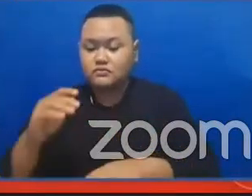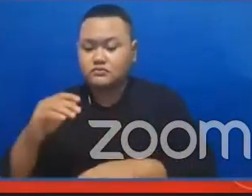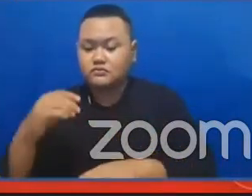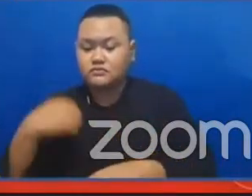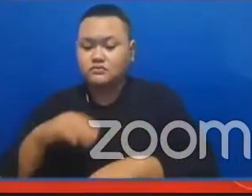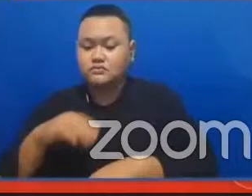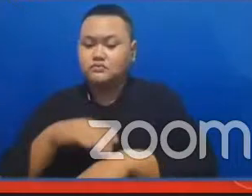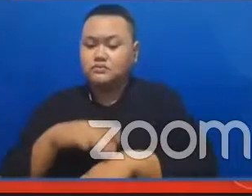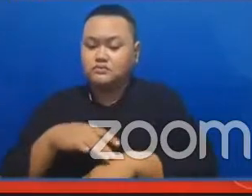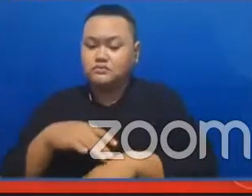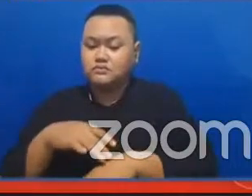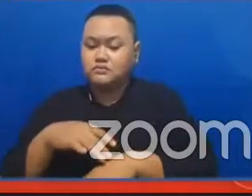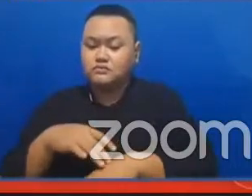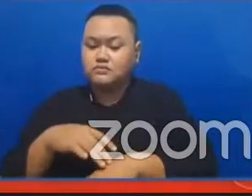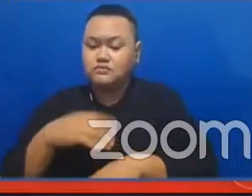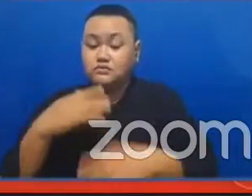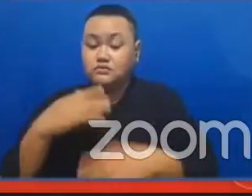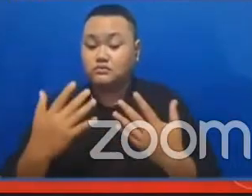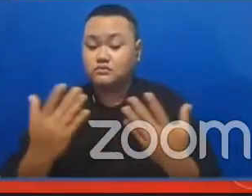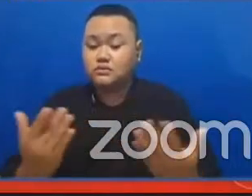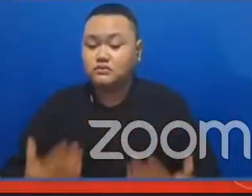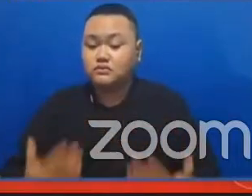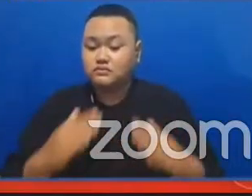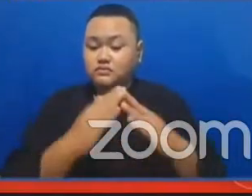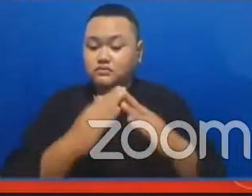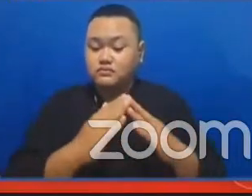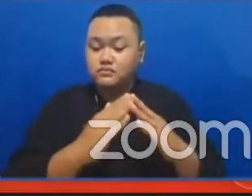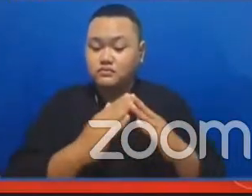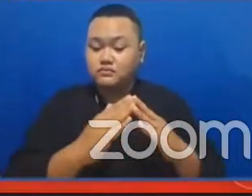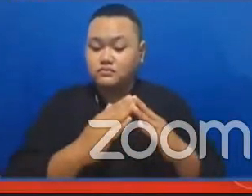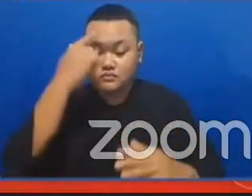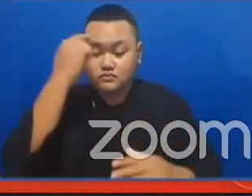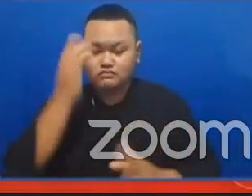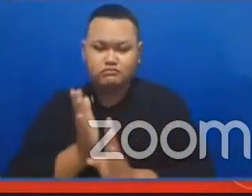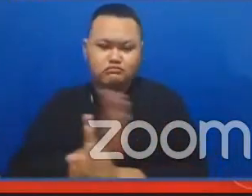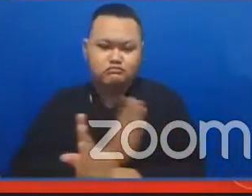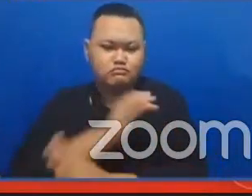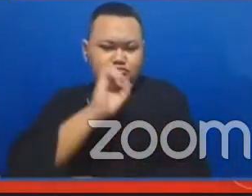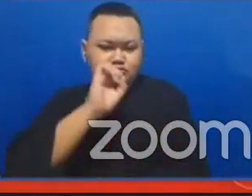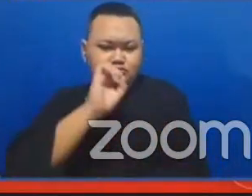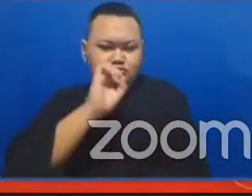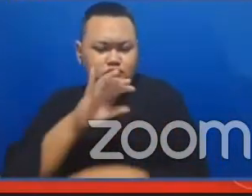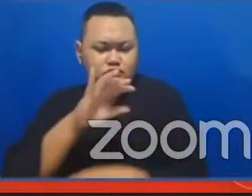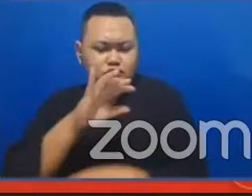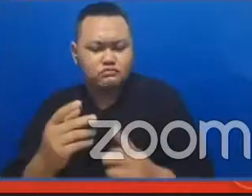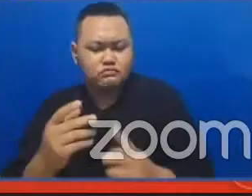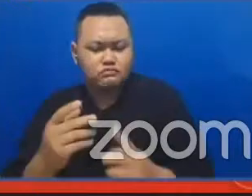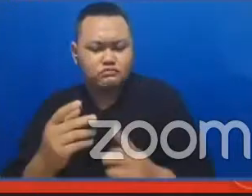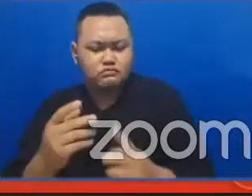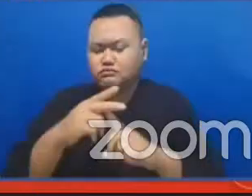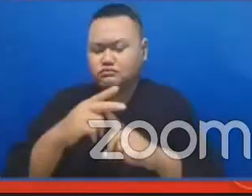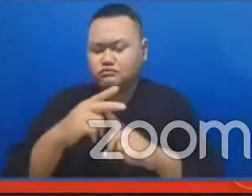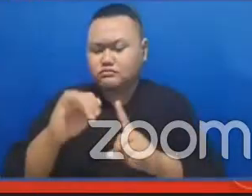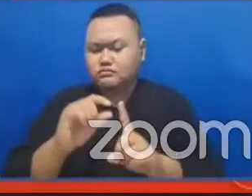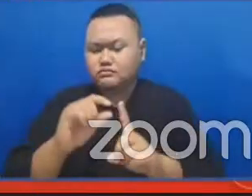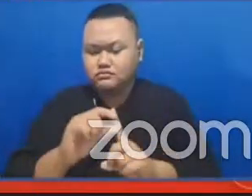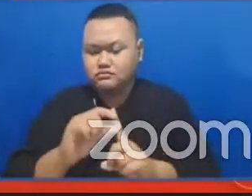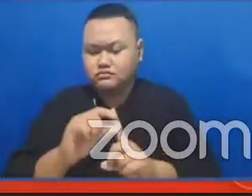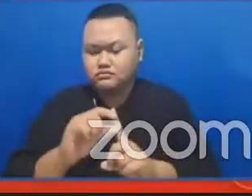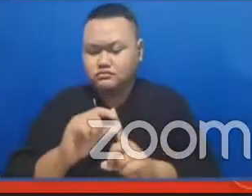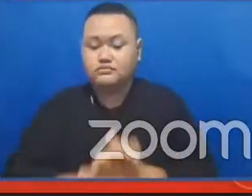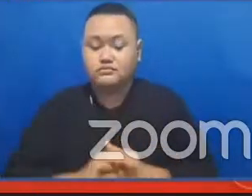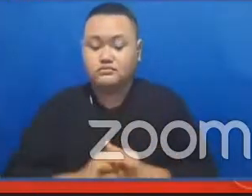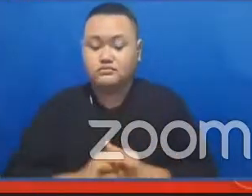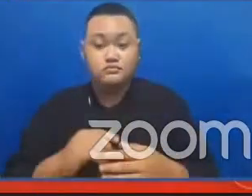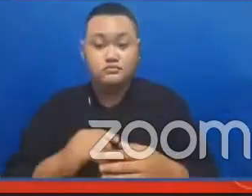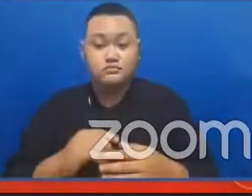https://belajar.kemdikbud.go.id atau melalui aplikasi Rumah Belajar yang tadi juga sudah disampaikan oleh Mas Hafiz ya. Pada kesempatan ini